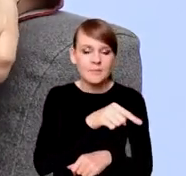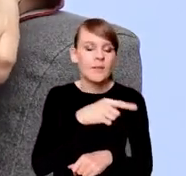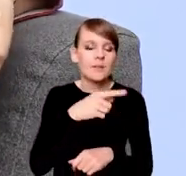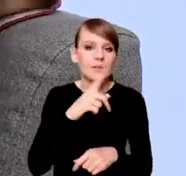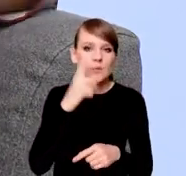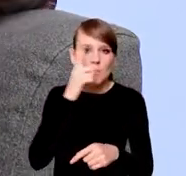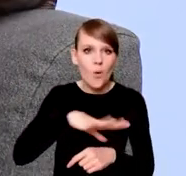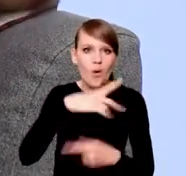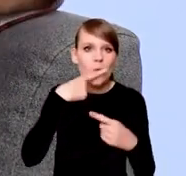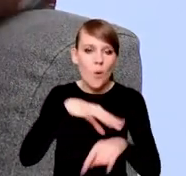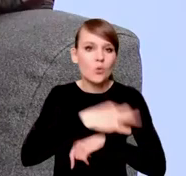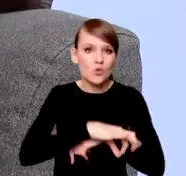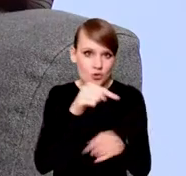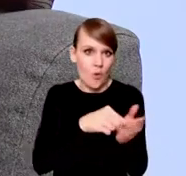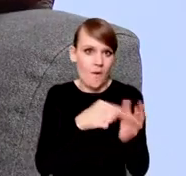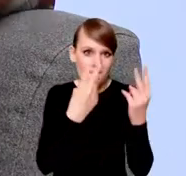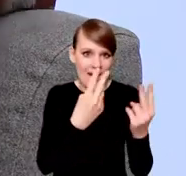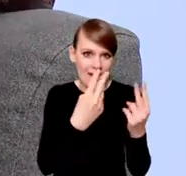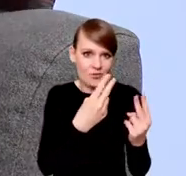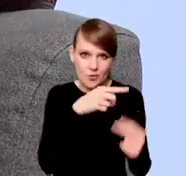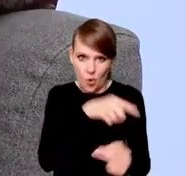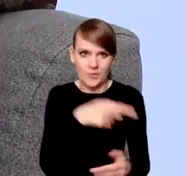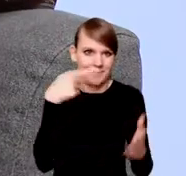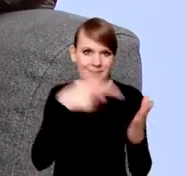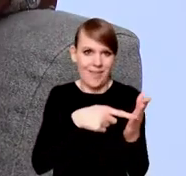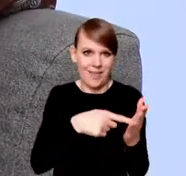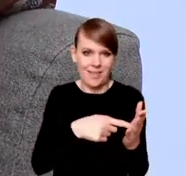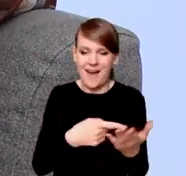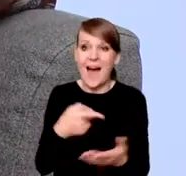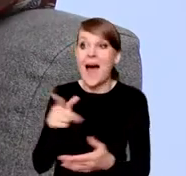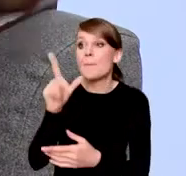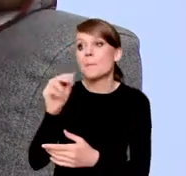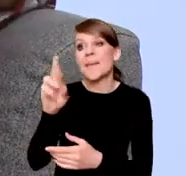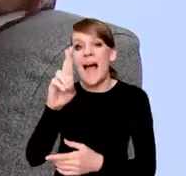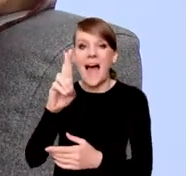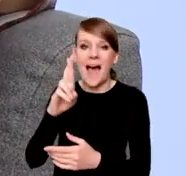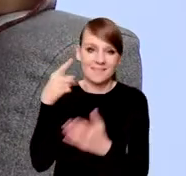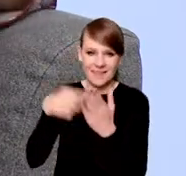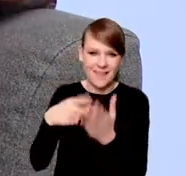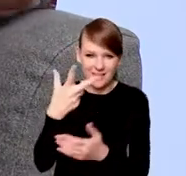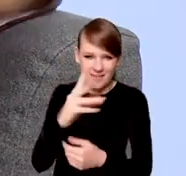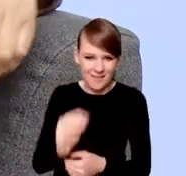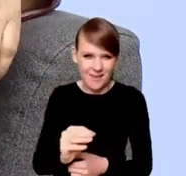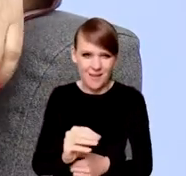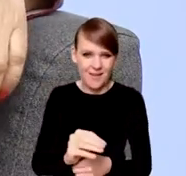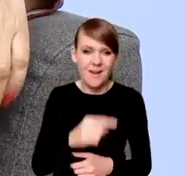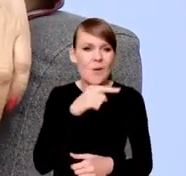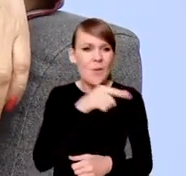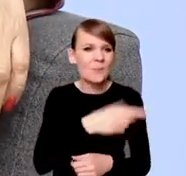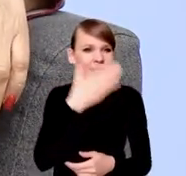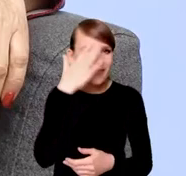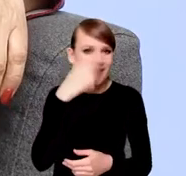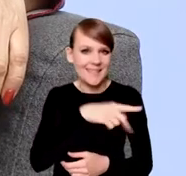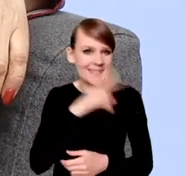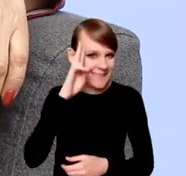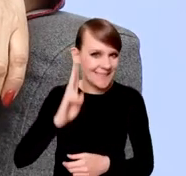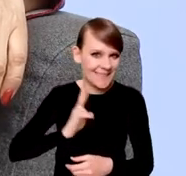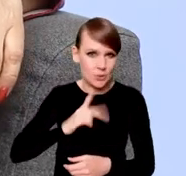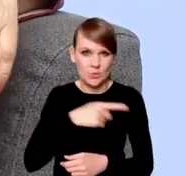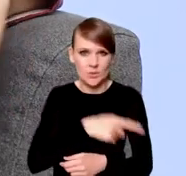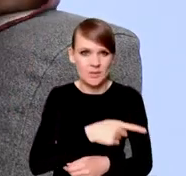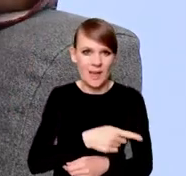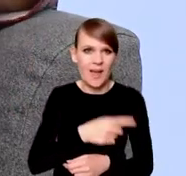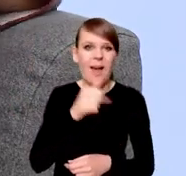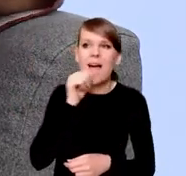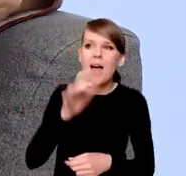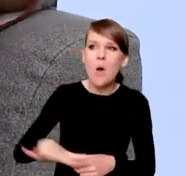tylko żeby ta jedna z najdłużej trwających instytucji wymyślonych przez europejskie